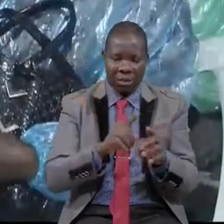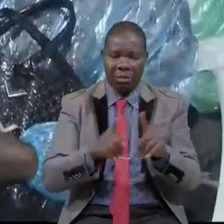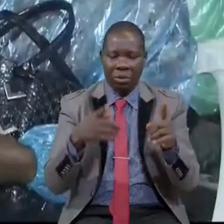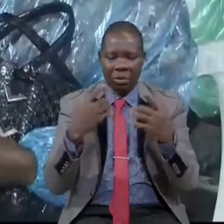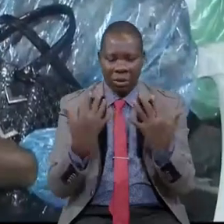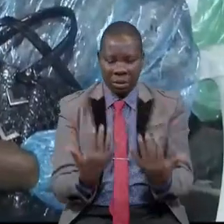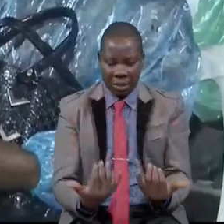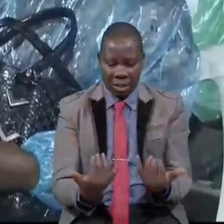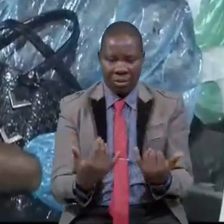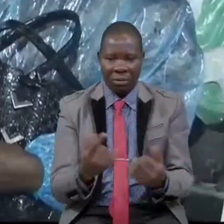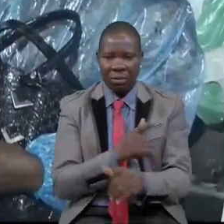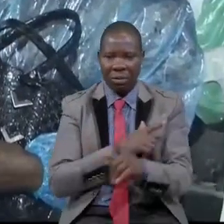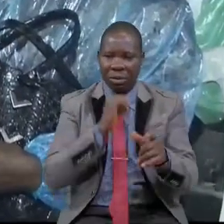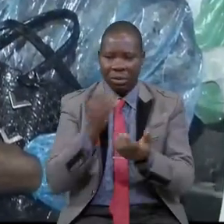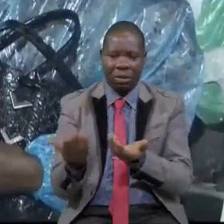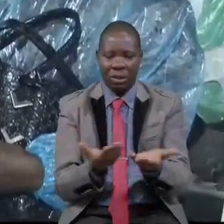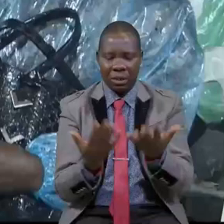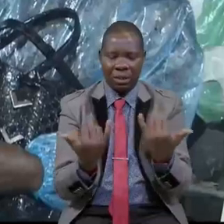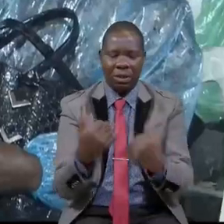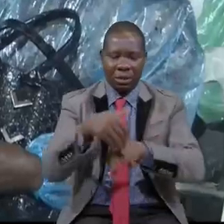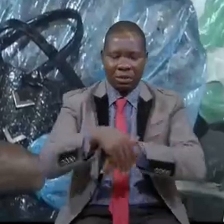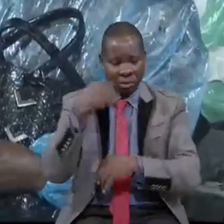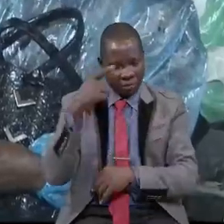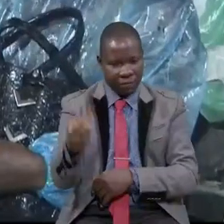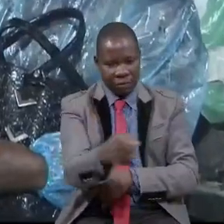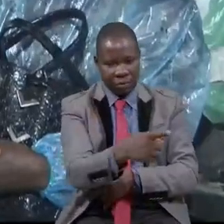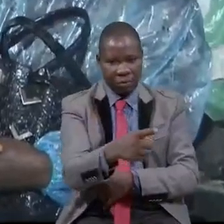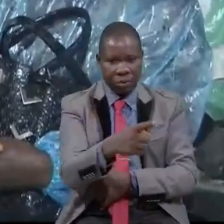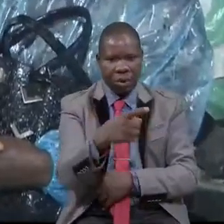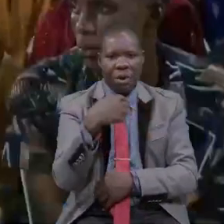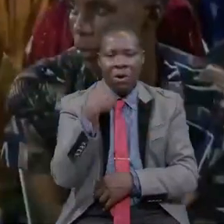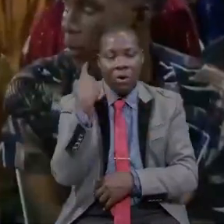soir, pour toi. Pour qui?